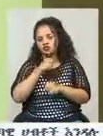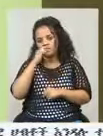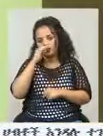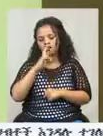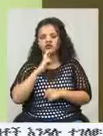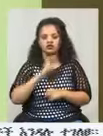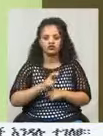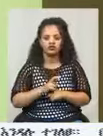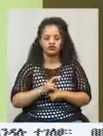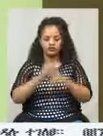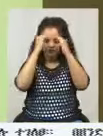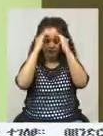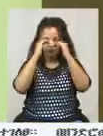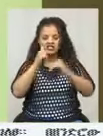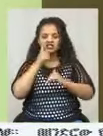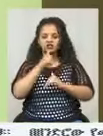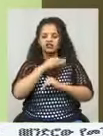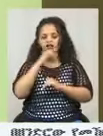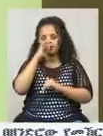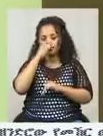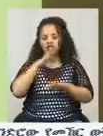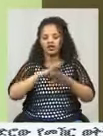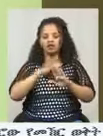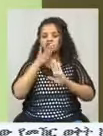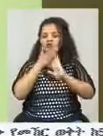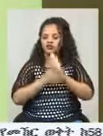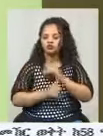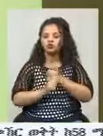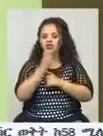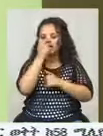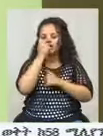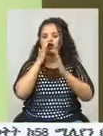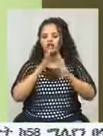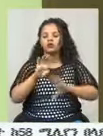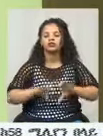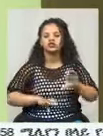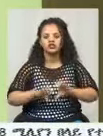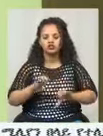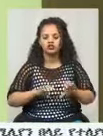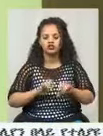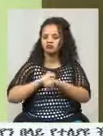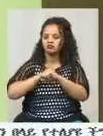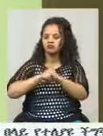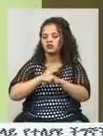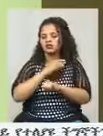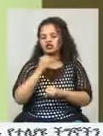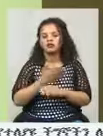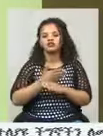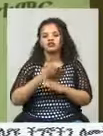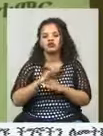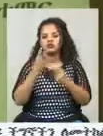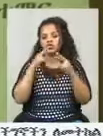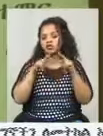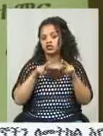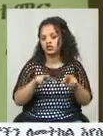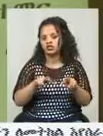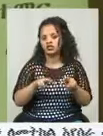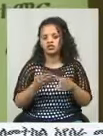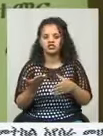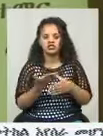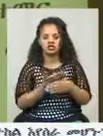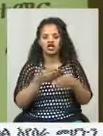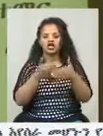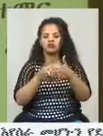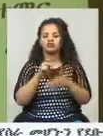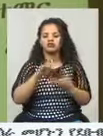ናቸው። በመድረኩ በሴቶችና ህጻናት ላይ የሚፈጸሙ ጎጂ ልማዳዊ ድርጊቶችን መከላከልና ማስወገድን በተመለከተ ሰነድ